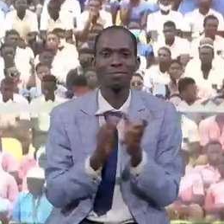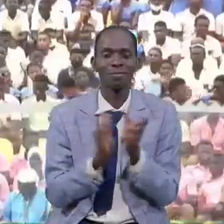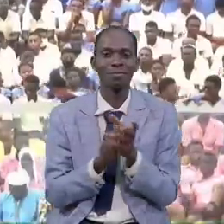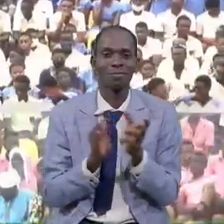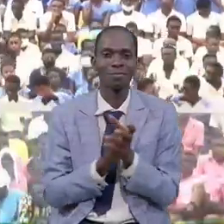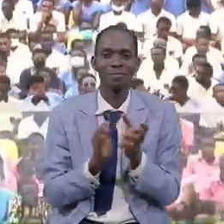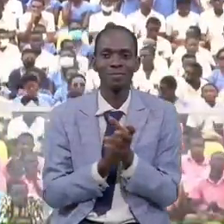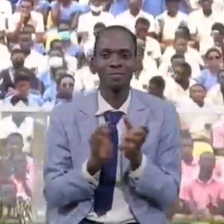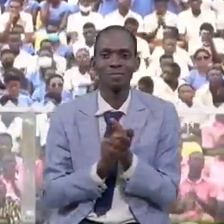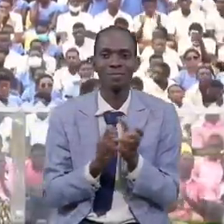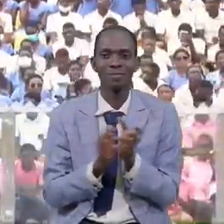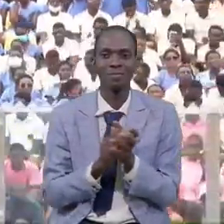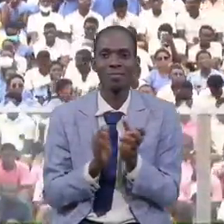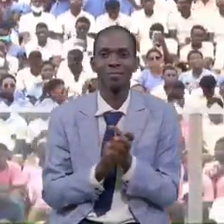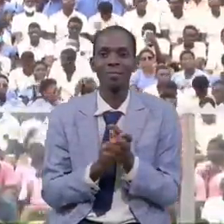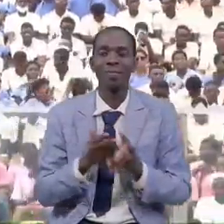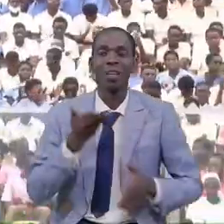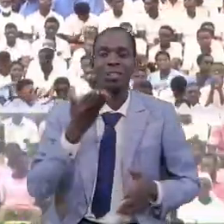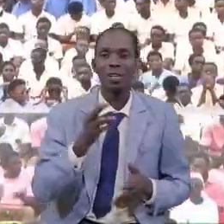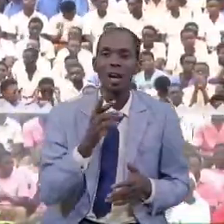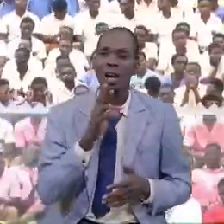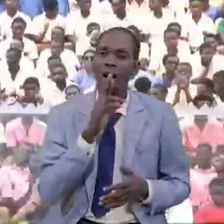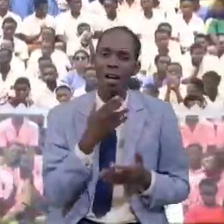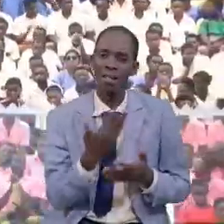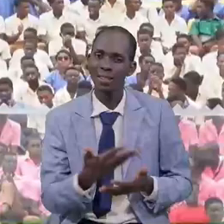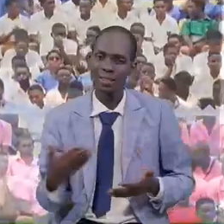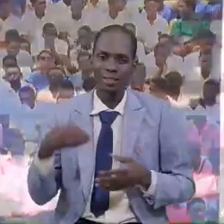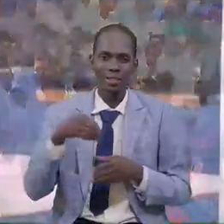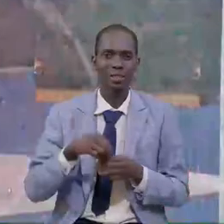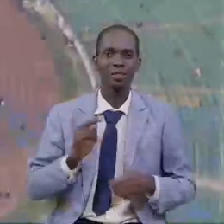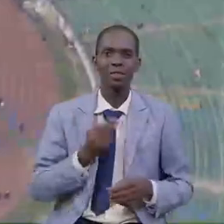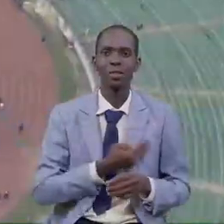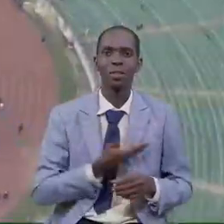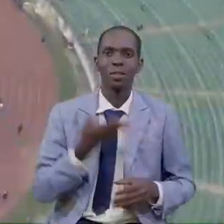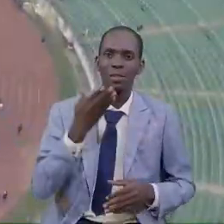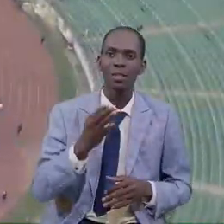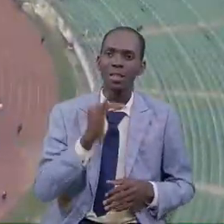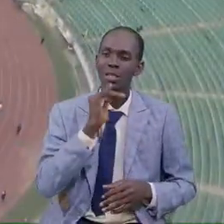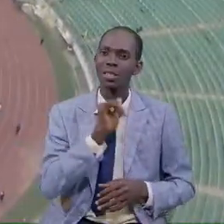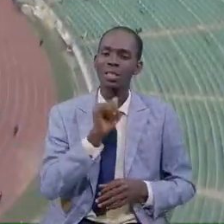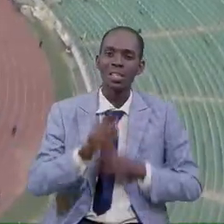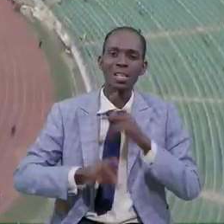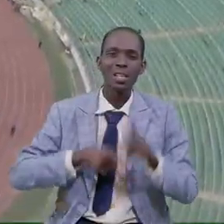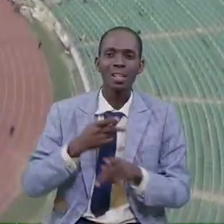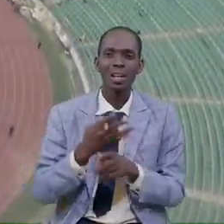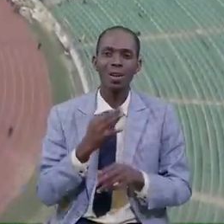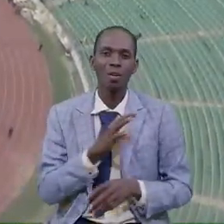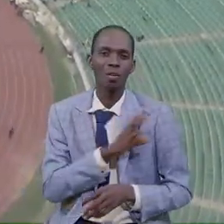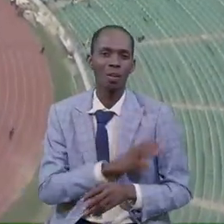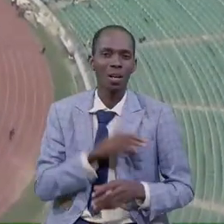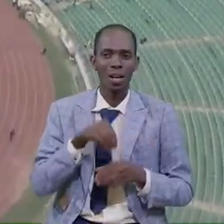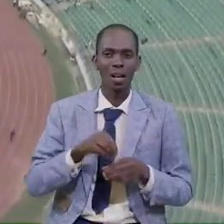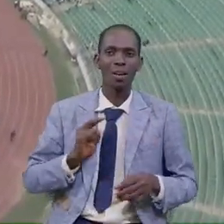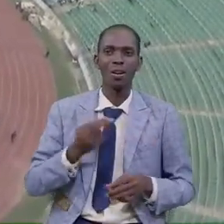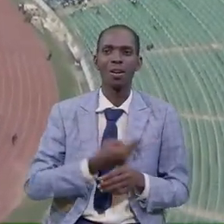There are things in us. Il y a des choses en nous. There's a kind of character. Il y a un type de caractère en nous that is not going to help us qui ne